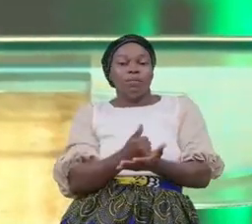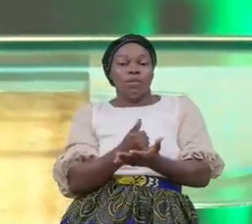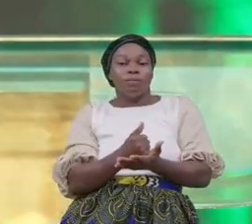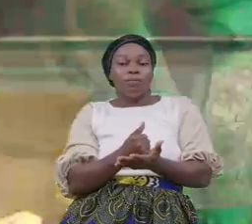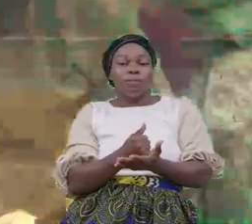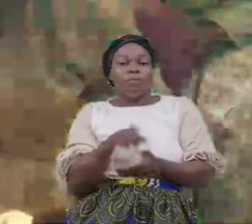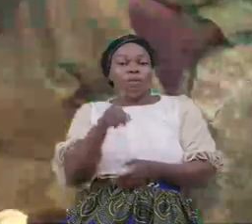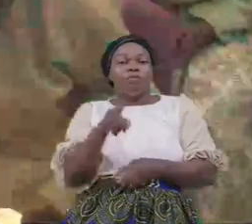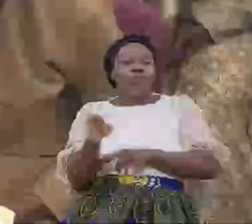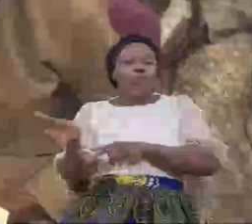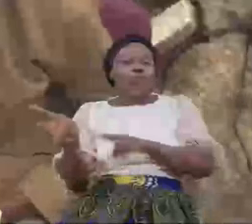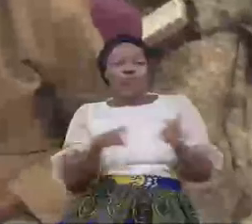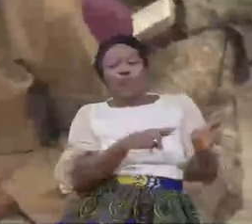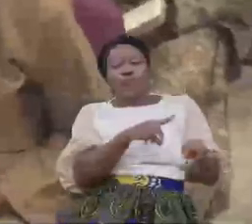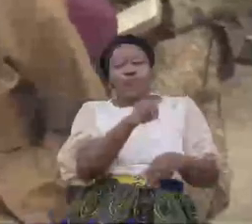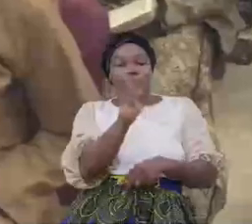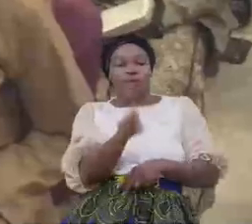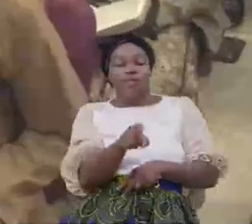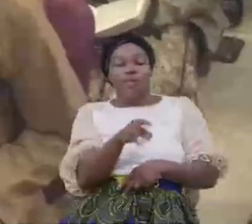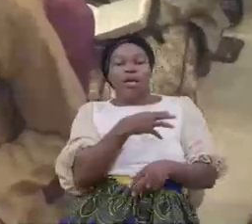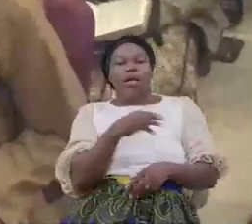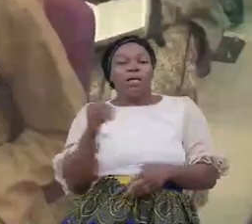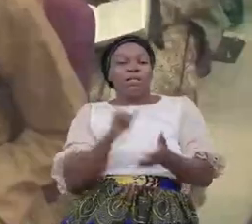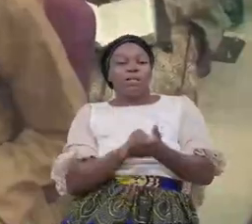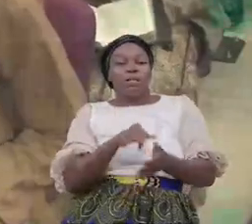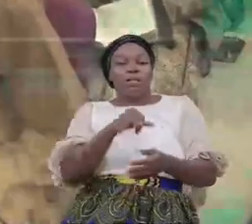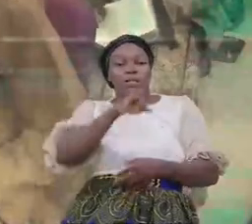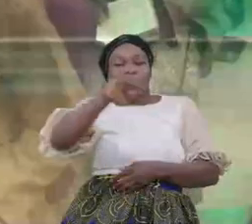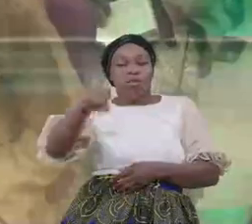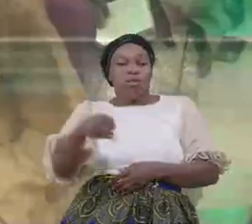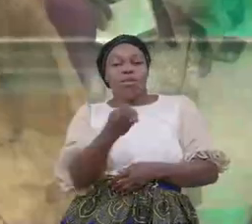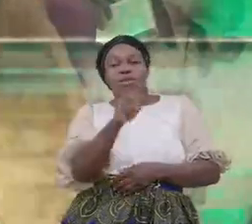Est-ce que vous vous apprêtez? Les murailles de Jéricho vont tomber.